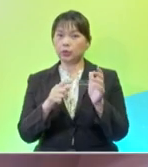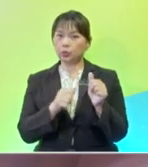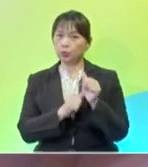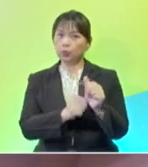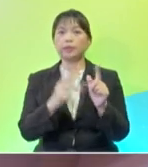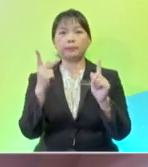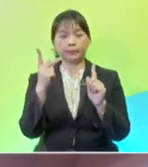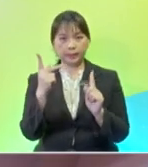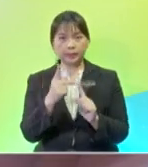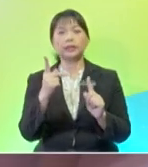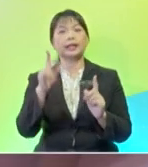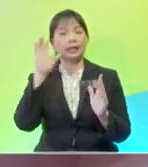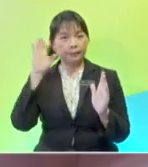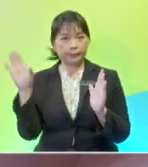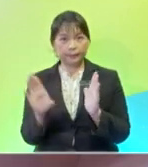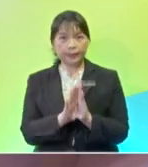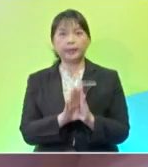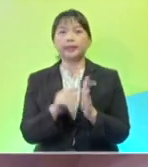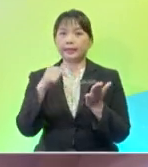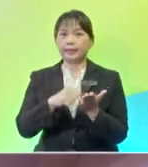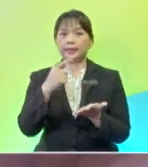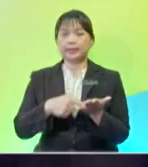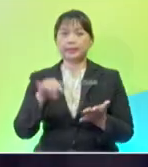itu yang kita belajar hari ini